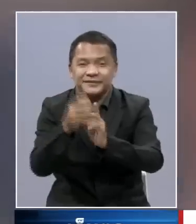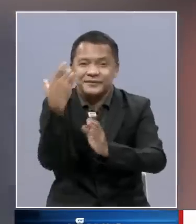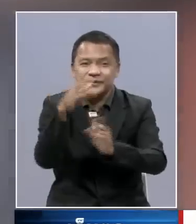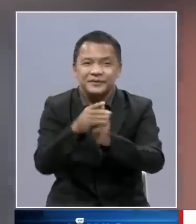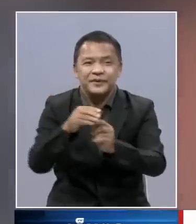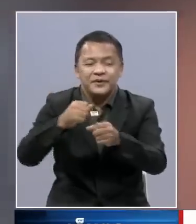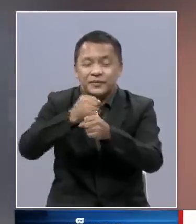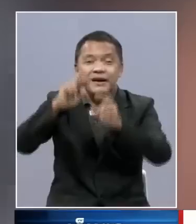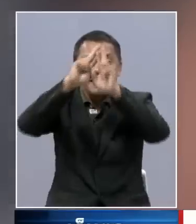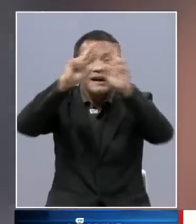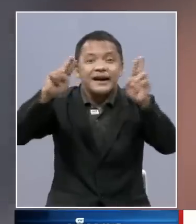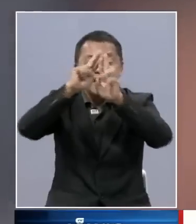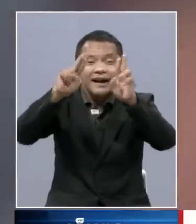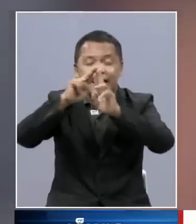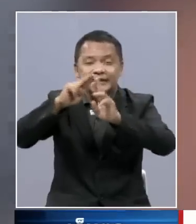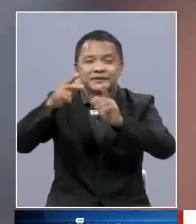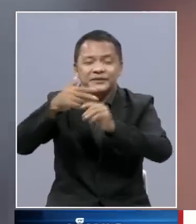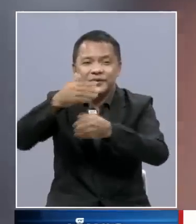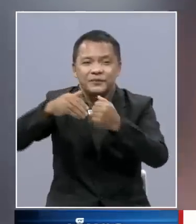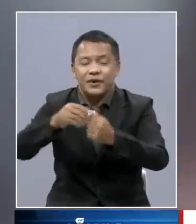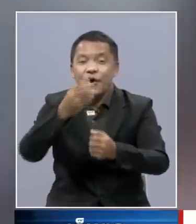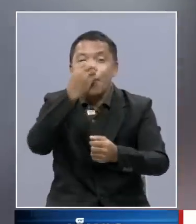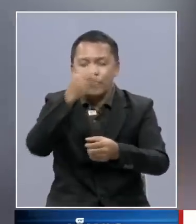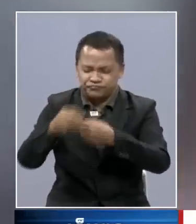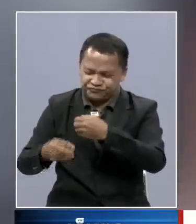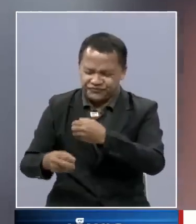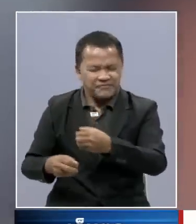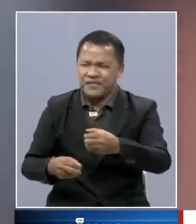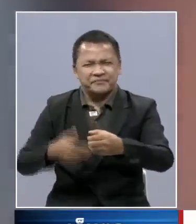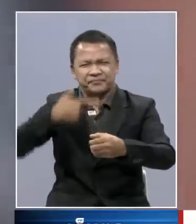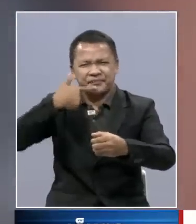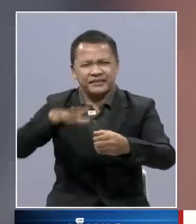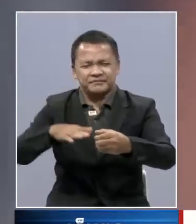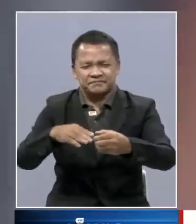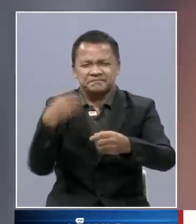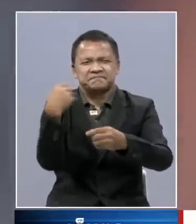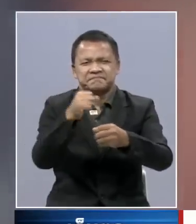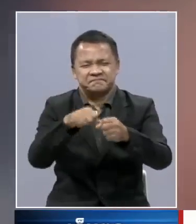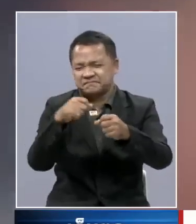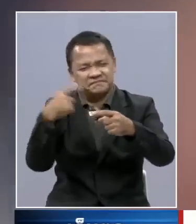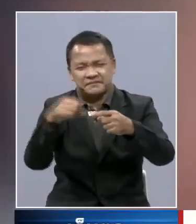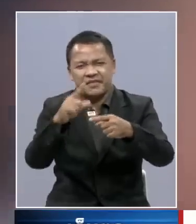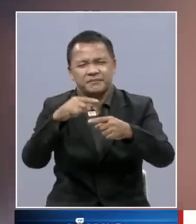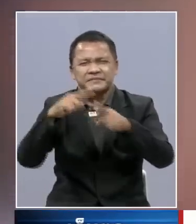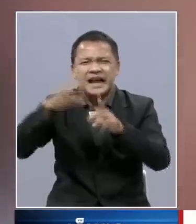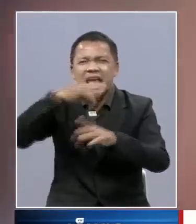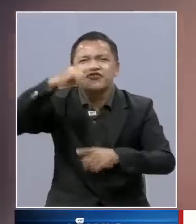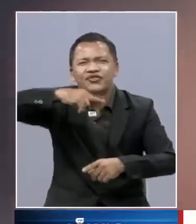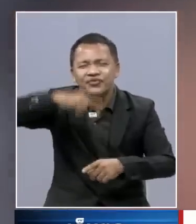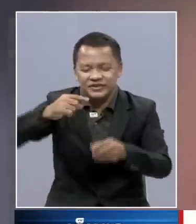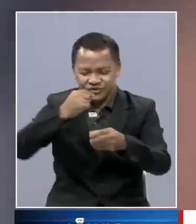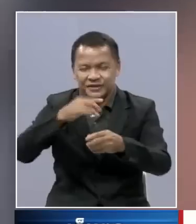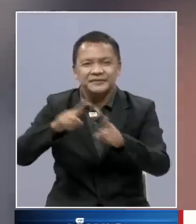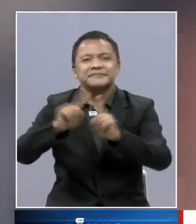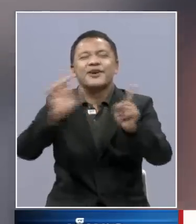ช็อกมิ้นจากร้านติ้งแล็บอะครับแล้วปรากฏว่าคุณเศรษฐาทานแล้วไม่ชอบ ไอ้4เต็ม10 บอกว่ารสชาติเหมือนยาสีฟันแต่อันนี้มันเป็นนานา